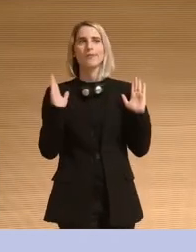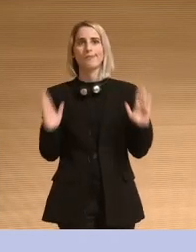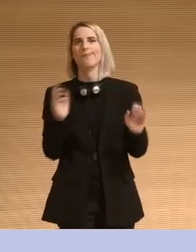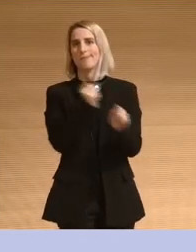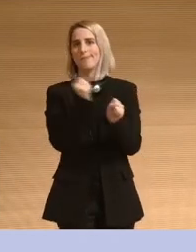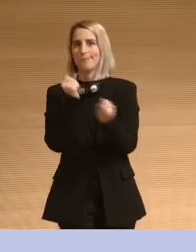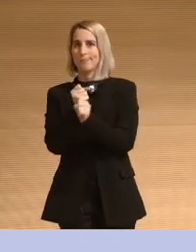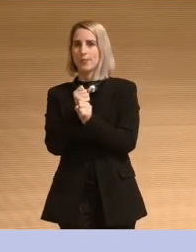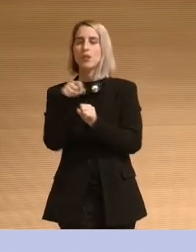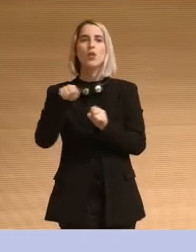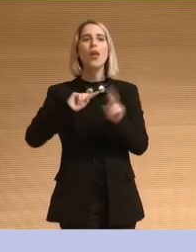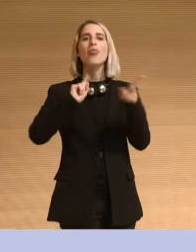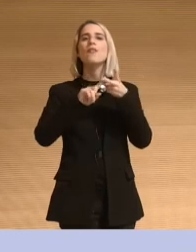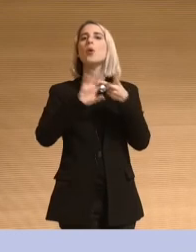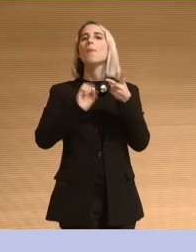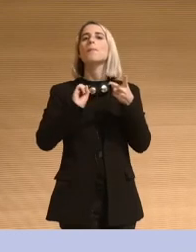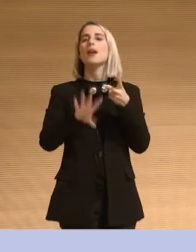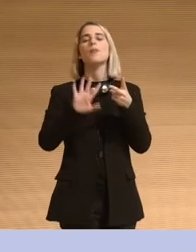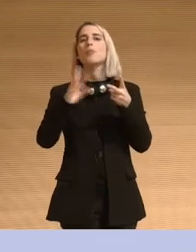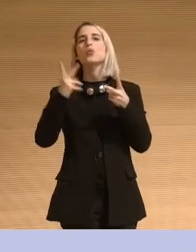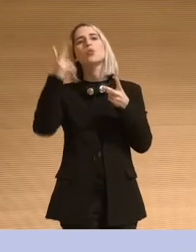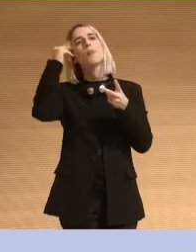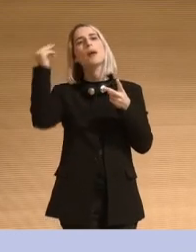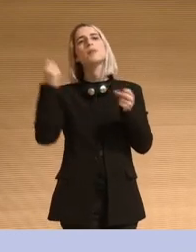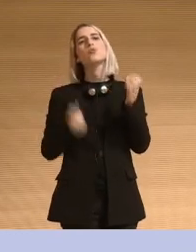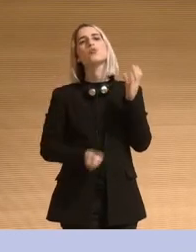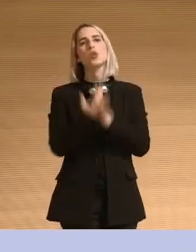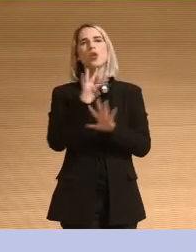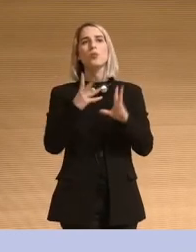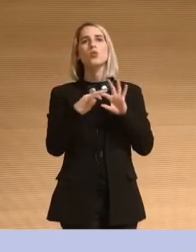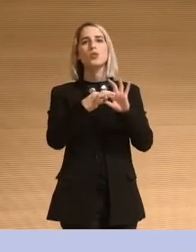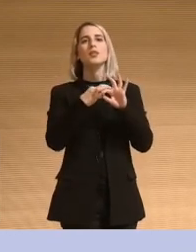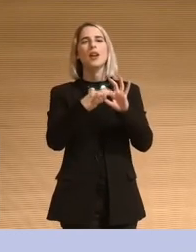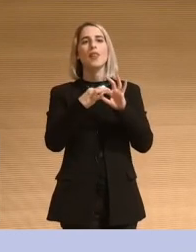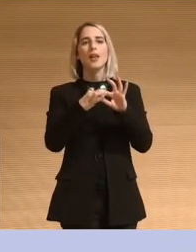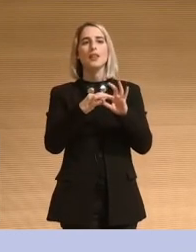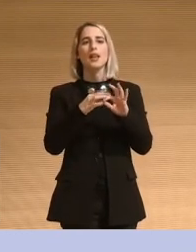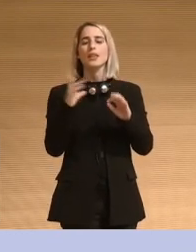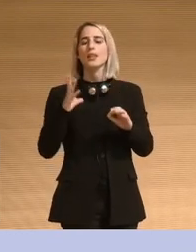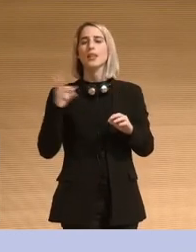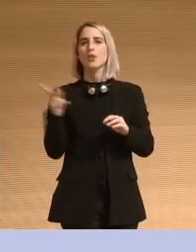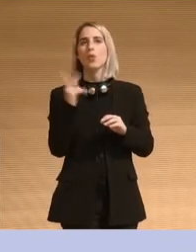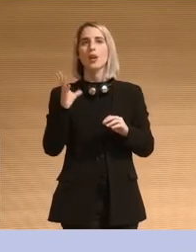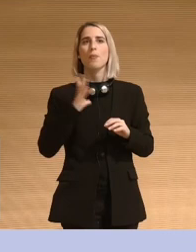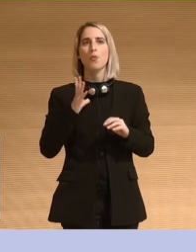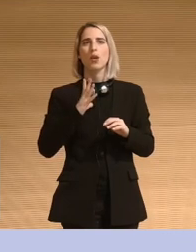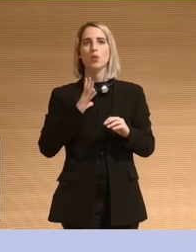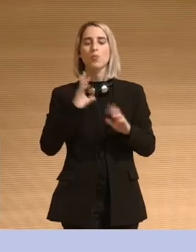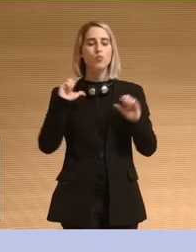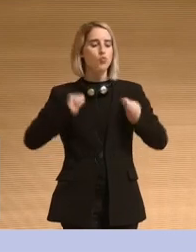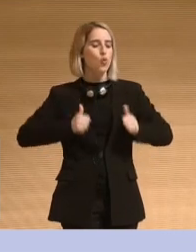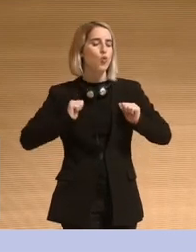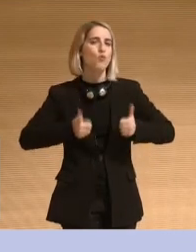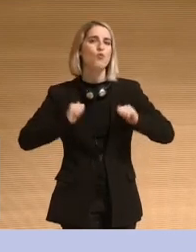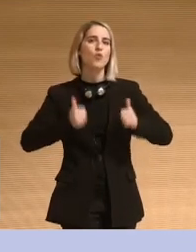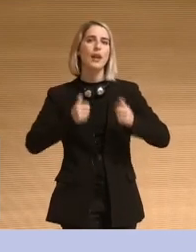σύγχρονο πανεπιστήμιο και πώς μπορεί να συνδεθεί με την κοινωνία των πολιτών για το μοίρασμα γνώσεων, την ανάπτυξη ιδεών και πρωτοβουλειών και το